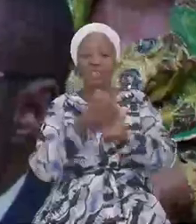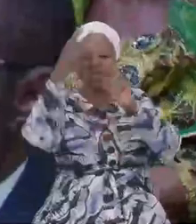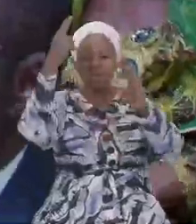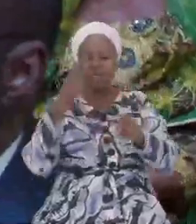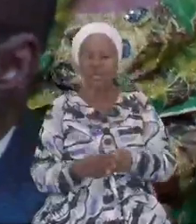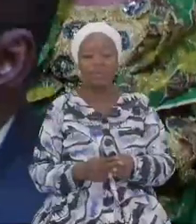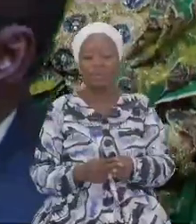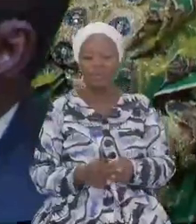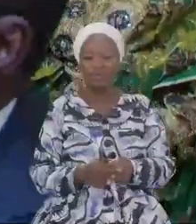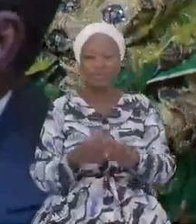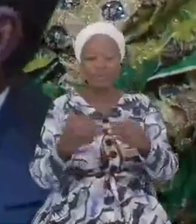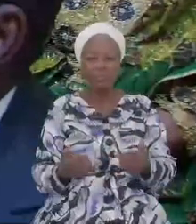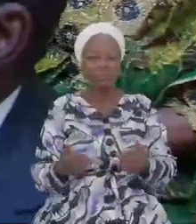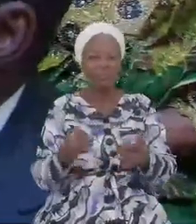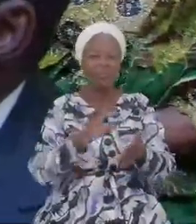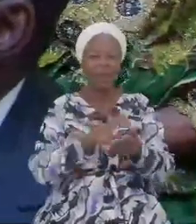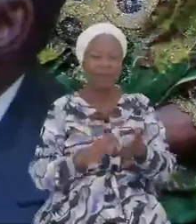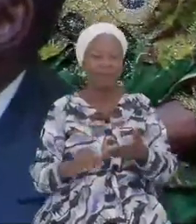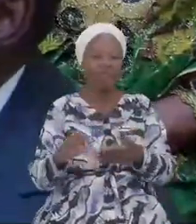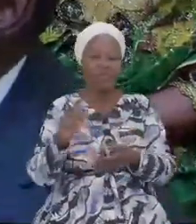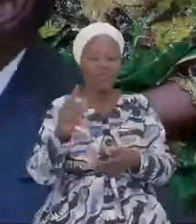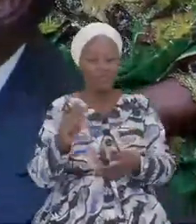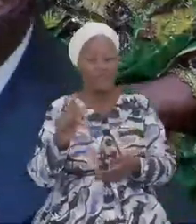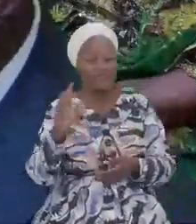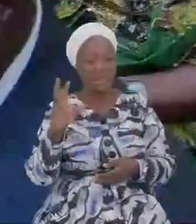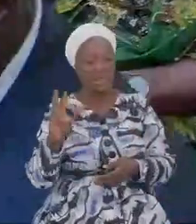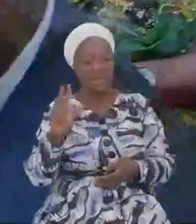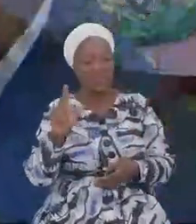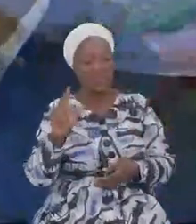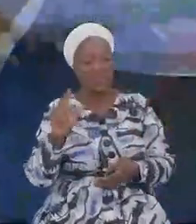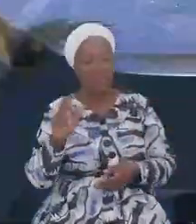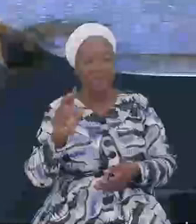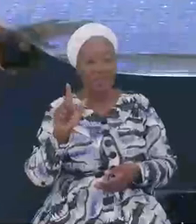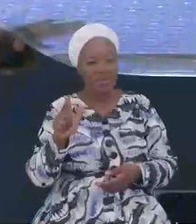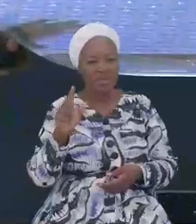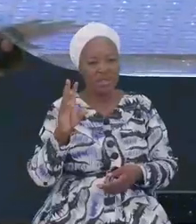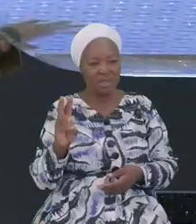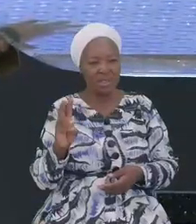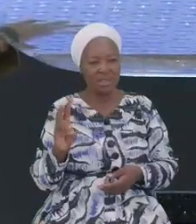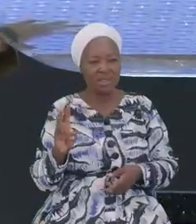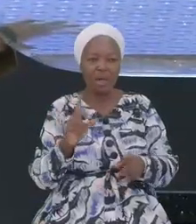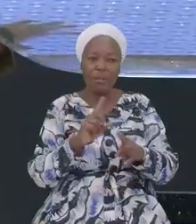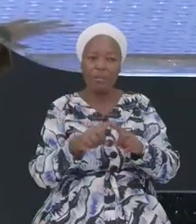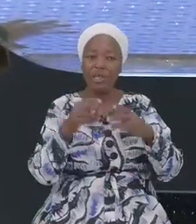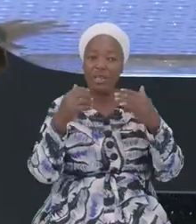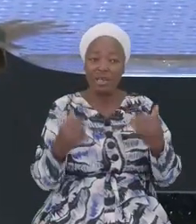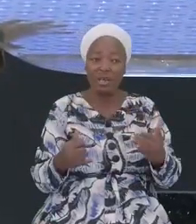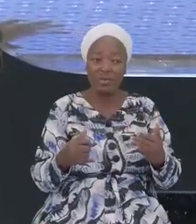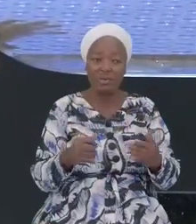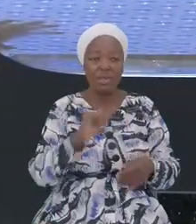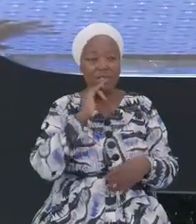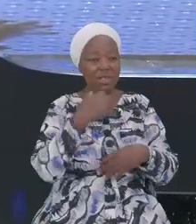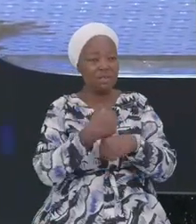Jésus. Nous allons dans le verset 26. Verset 26, mais manifesté